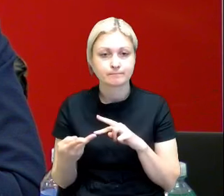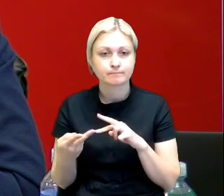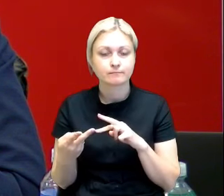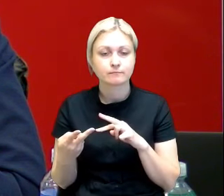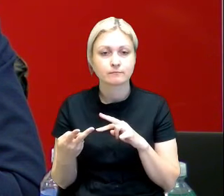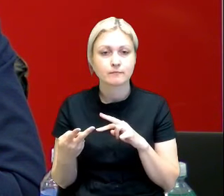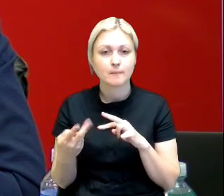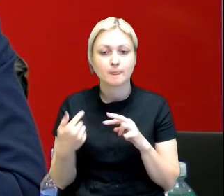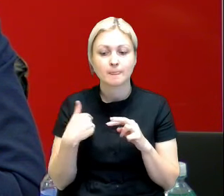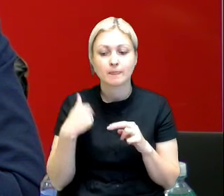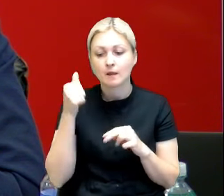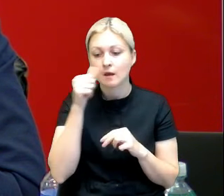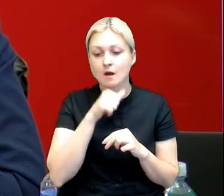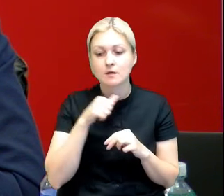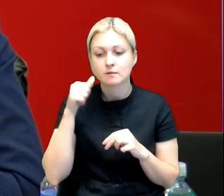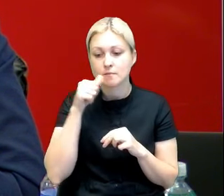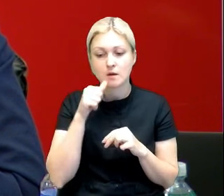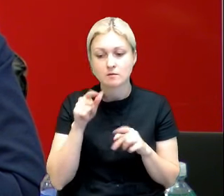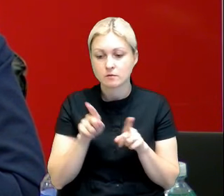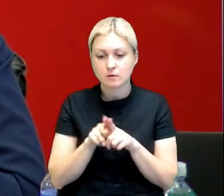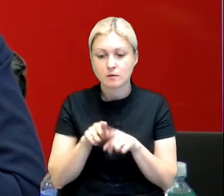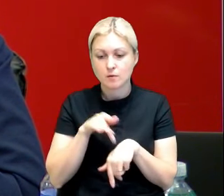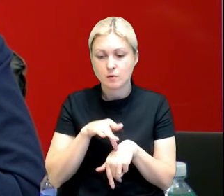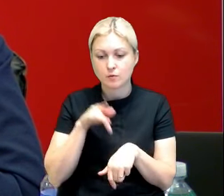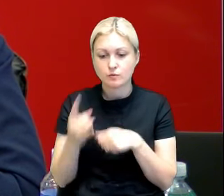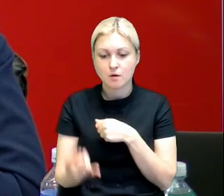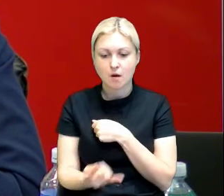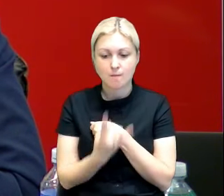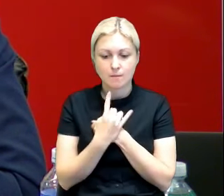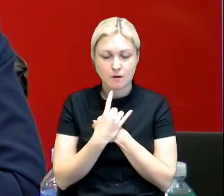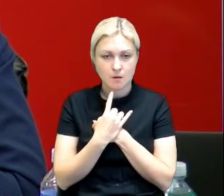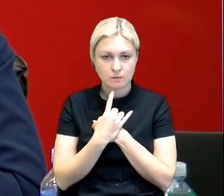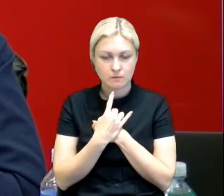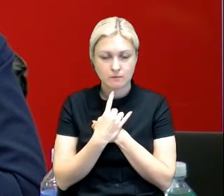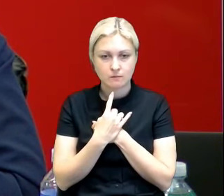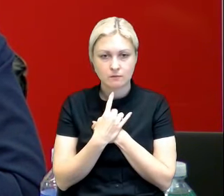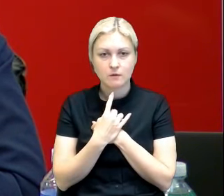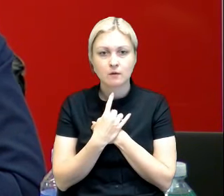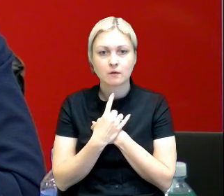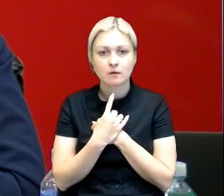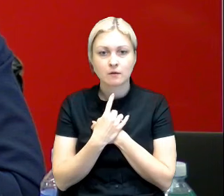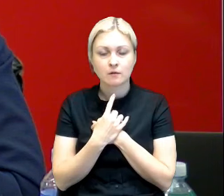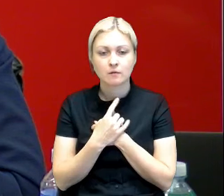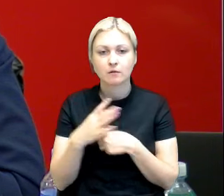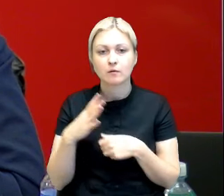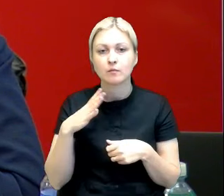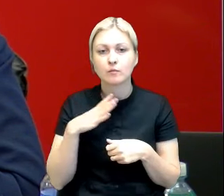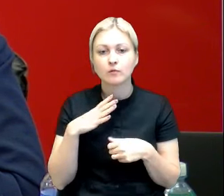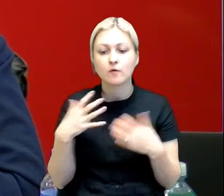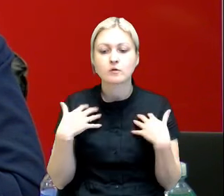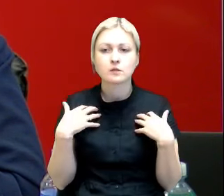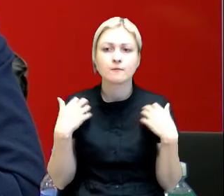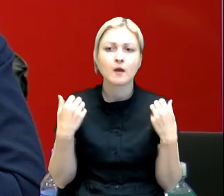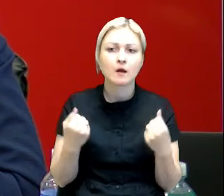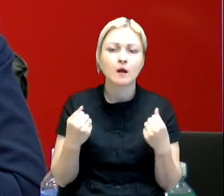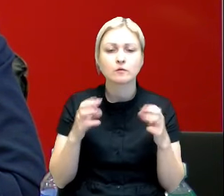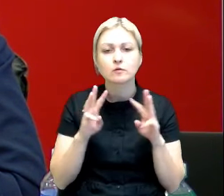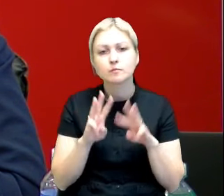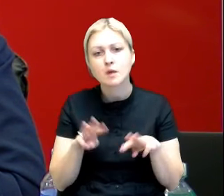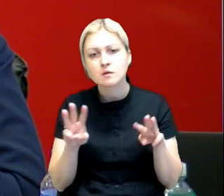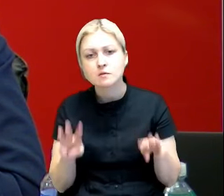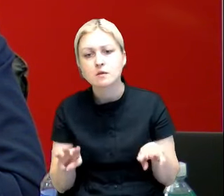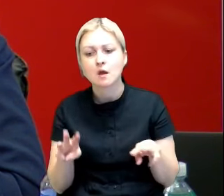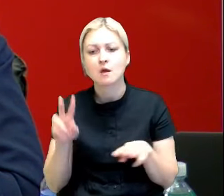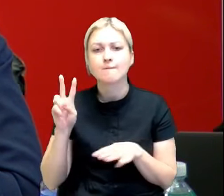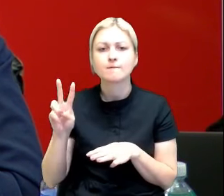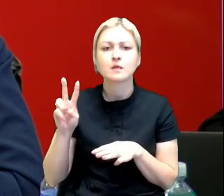jaučiuosi apgautas tai tuo tuo įtikinėjimu iš sveikatos ministerijos viceministrės